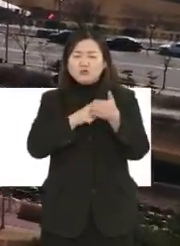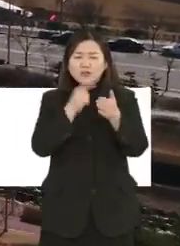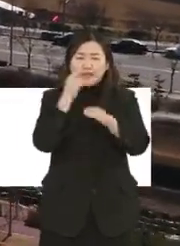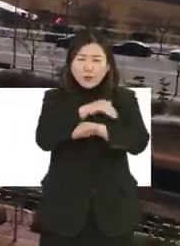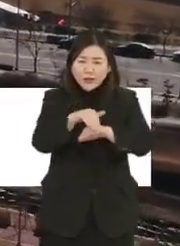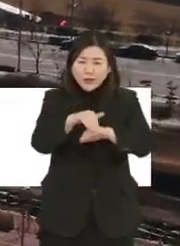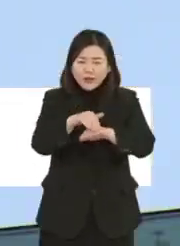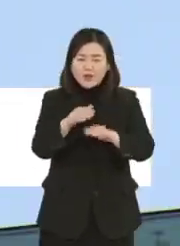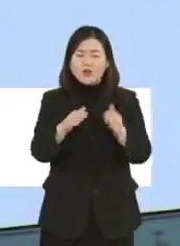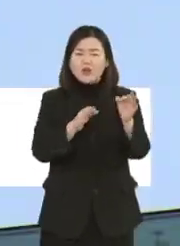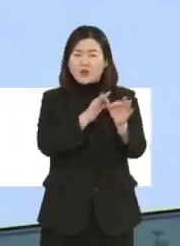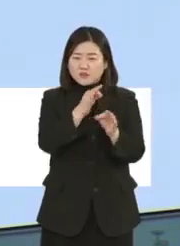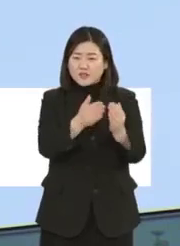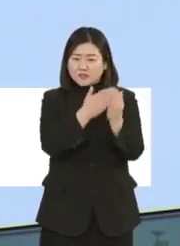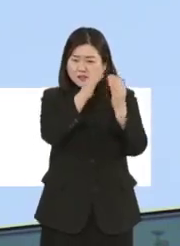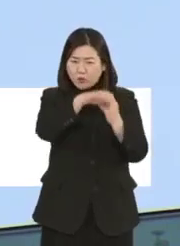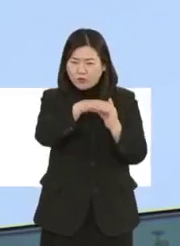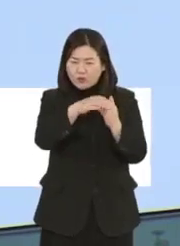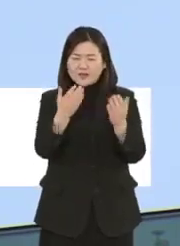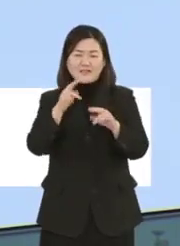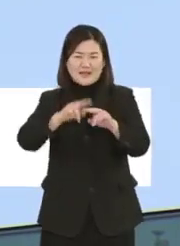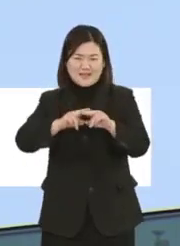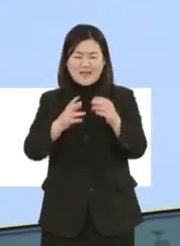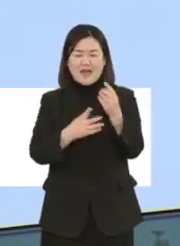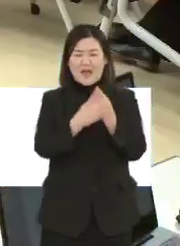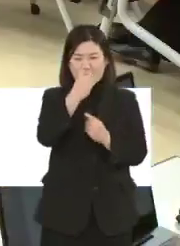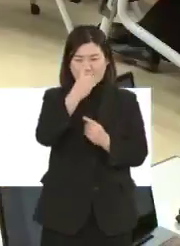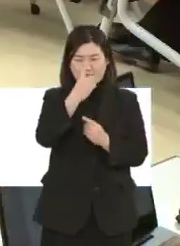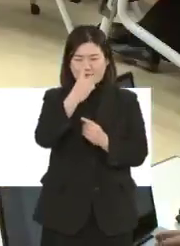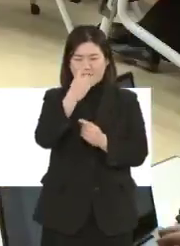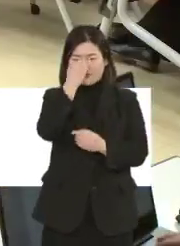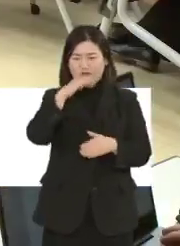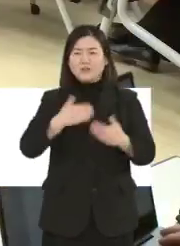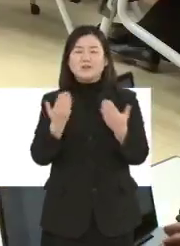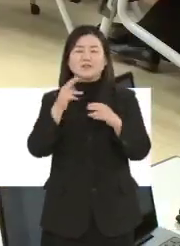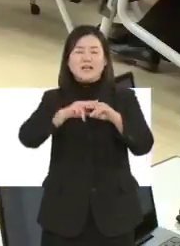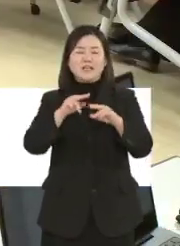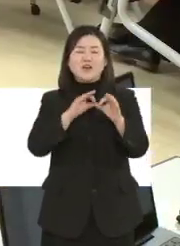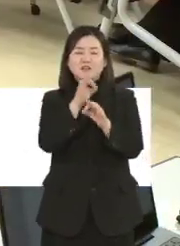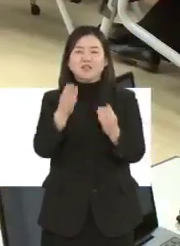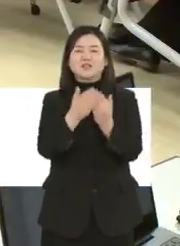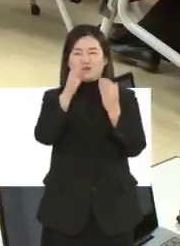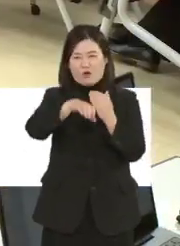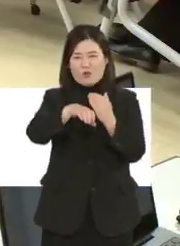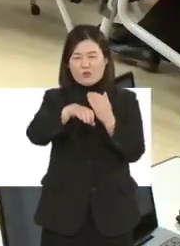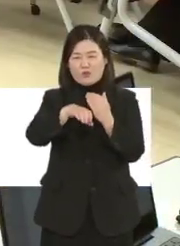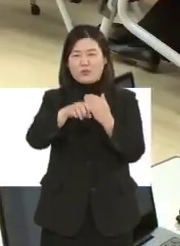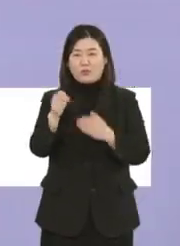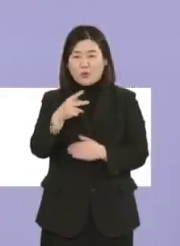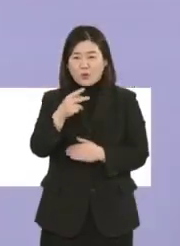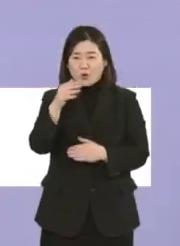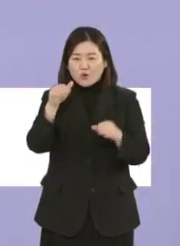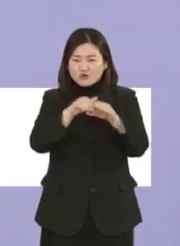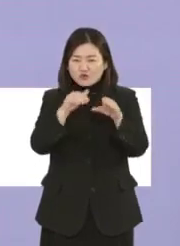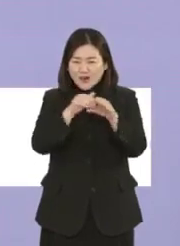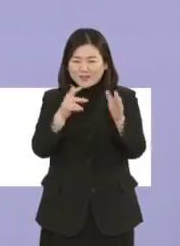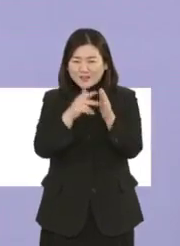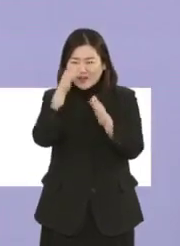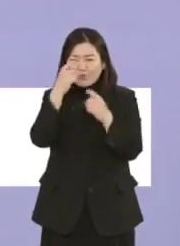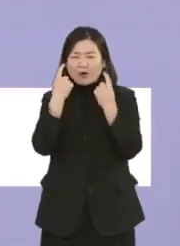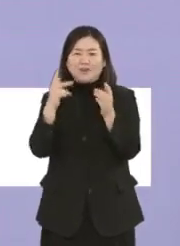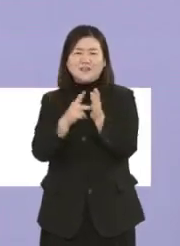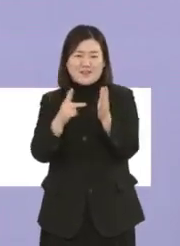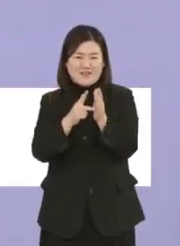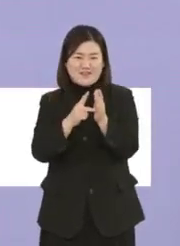추진계획을 보면 경제진흥원과 일자리진흥원을 합해 충남 일자리 경제진흥원으로 만들고 문화재단과